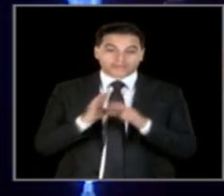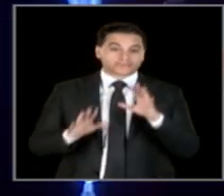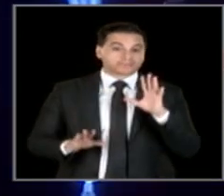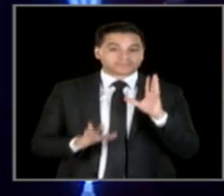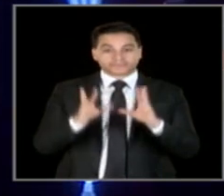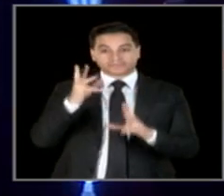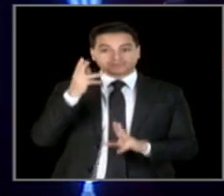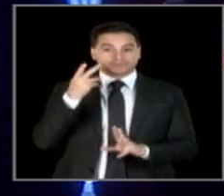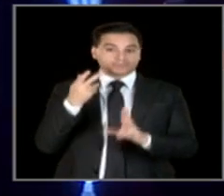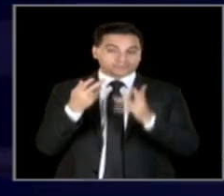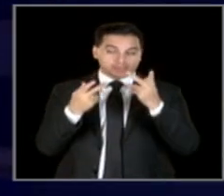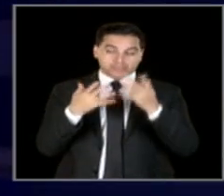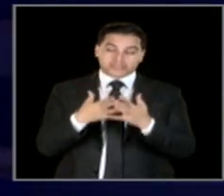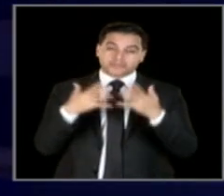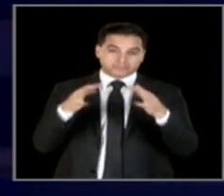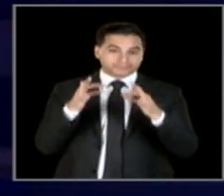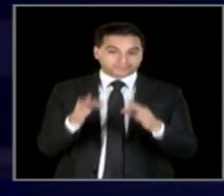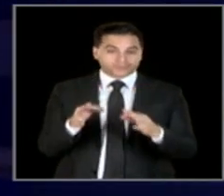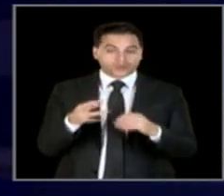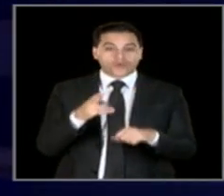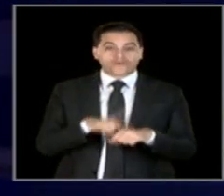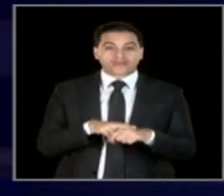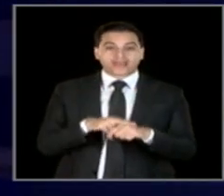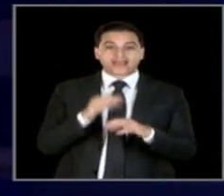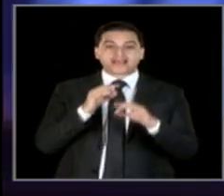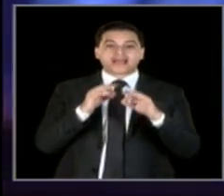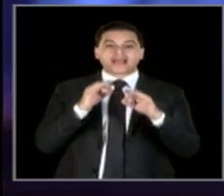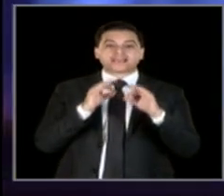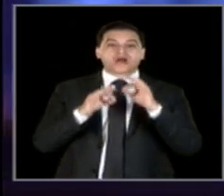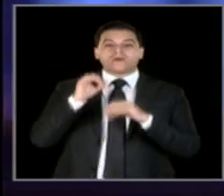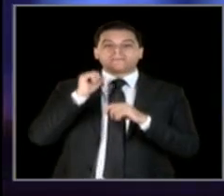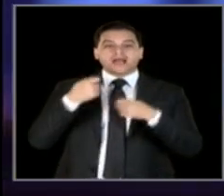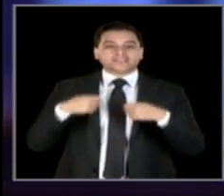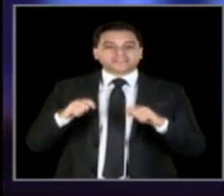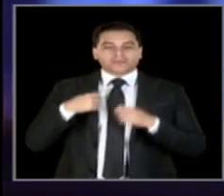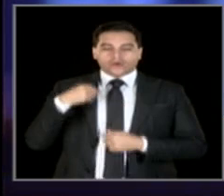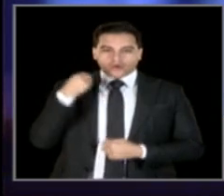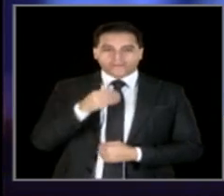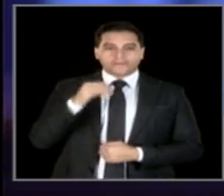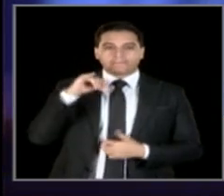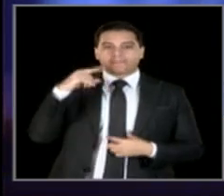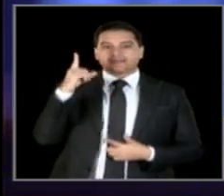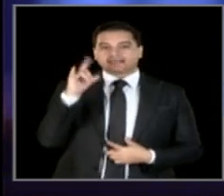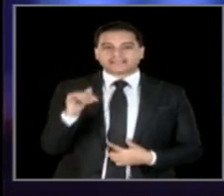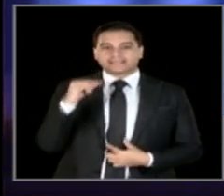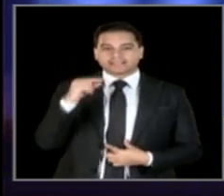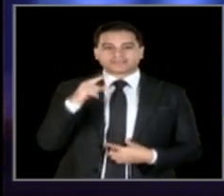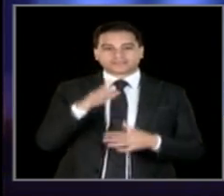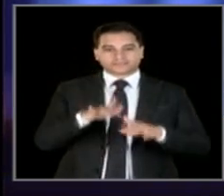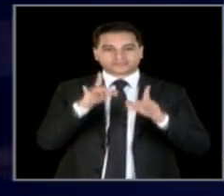ارتيتا عامل شغل كبير قوي. طيب وفي الدوري الاسباني بتشجعي مين؟ كنت بشجع مدريد عشان كريستيانو، بس دلوقتي